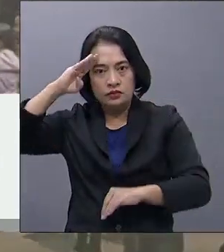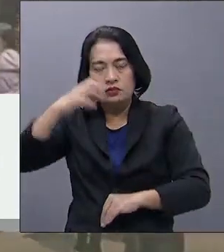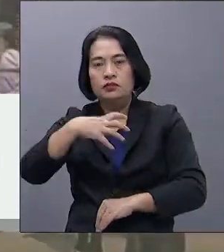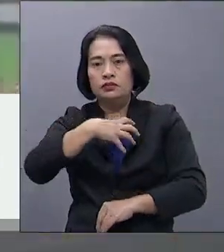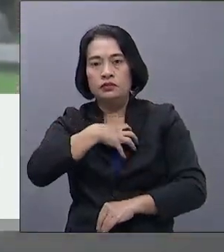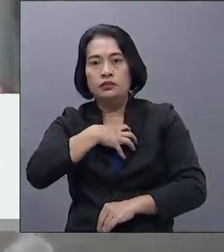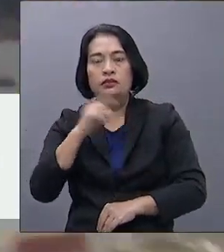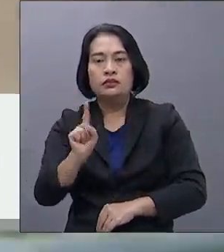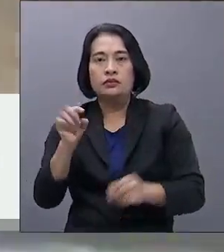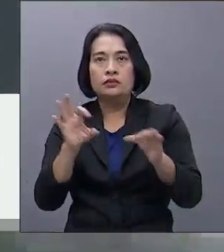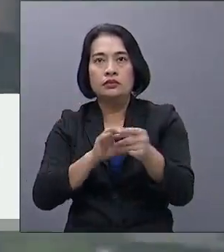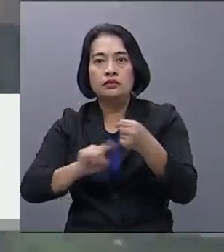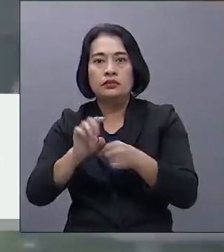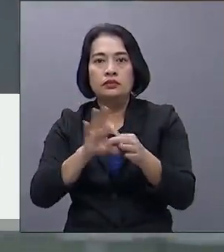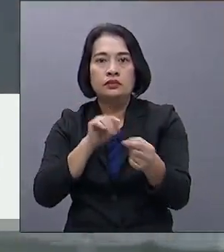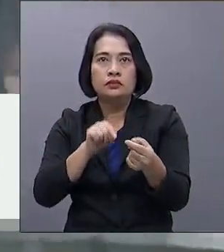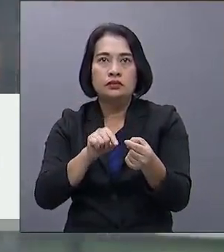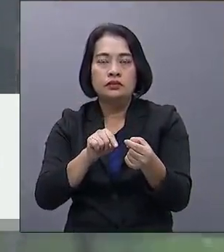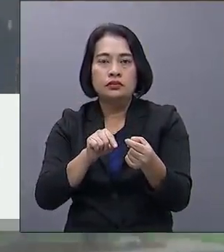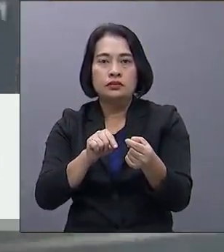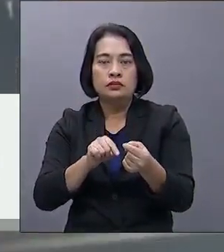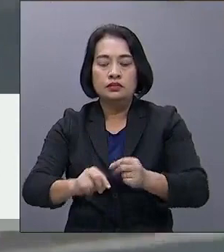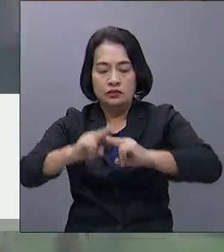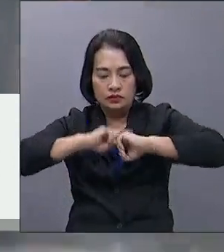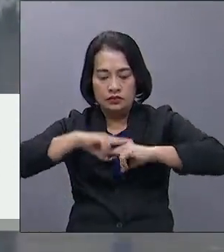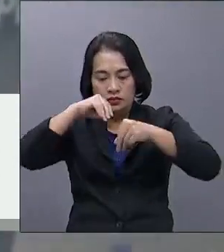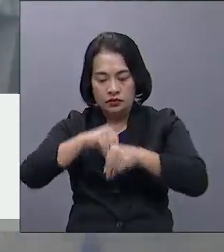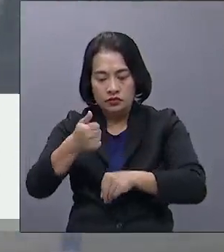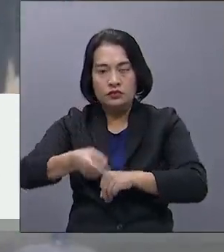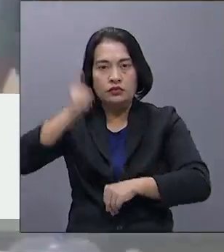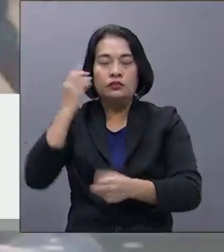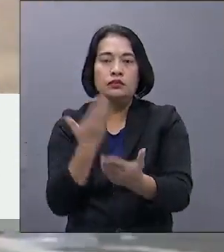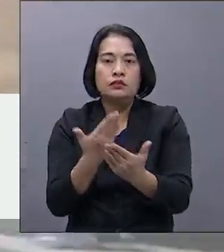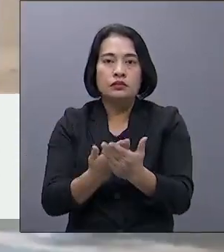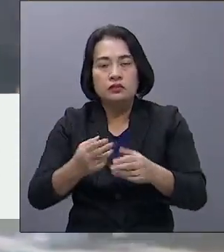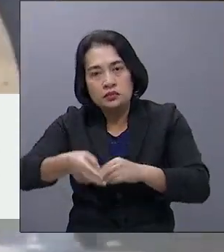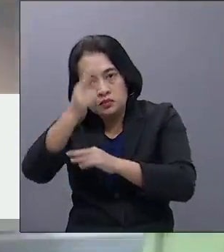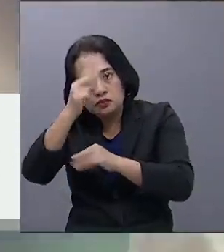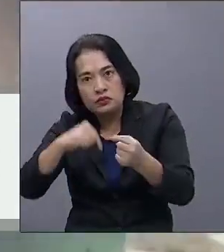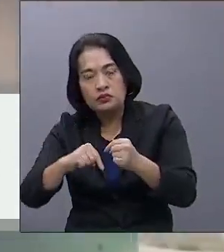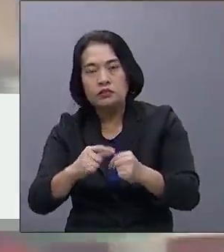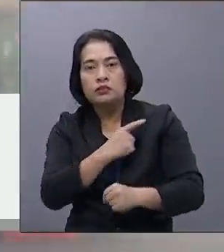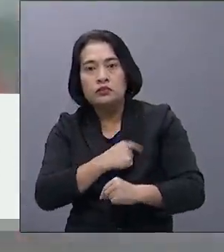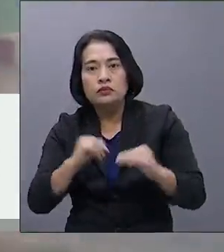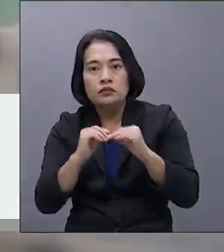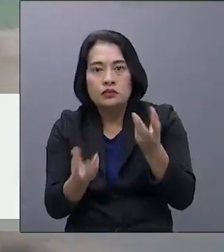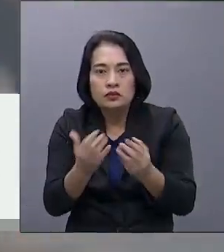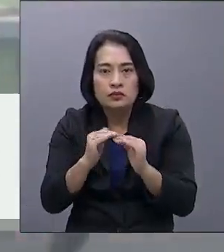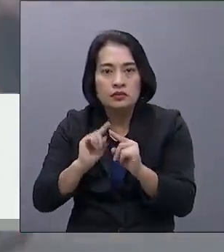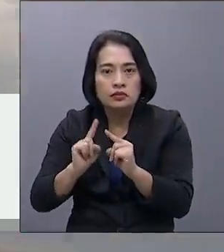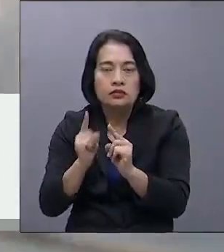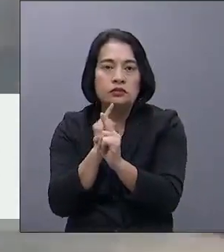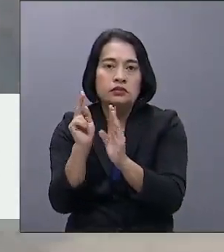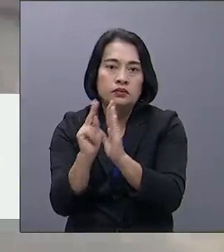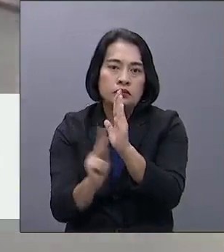ก็คือการสร้างความยั่งยืนให้กับตัวเองคือเงินอาวุธและความชอบธรรมตามกฎหมายเนื่องจากตอนนี้ในส